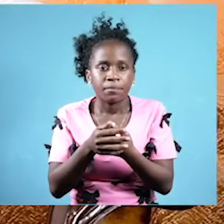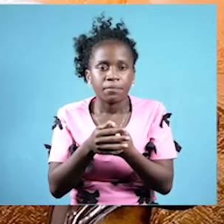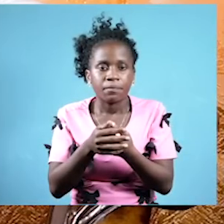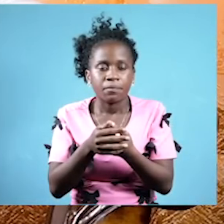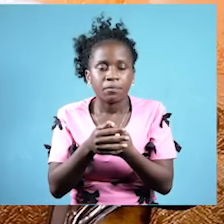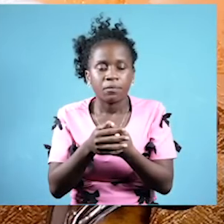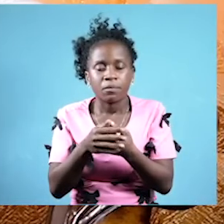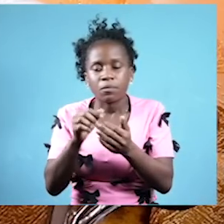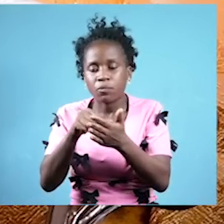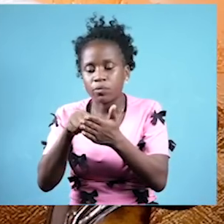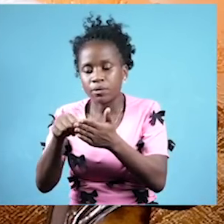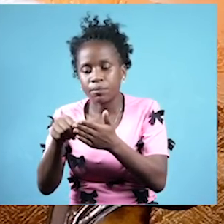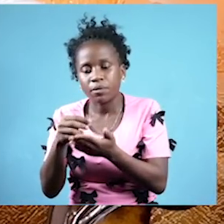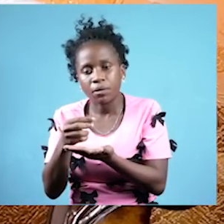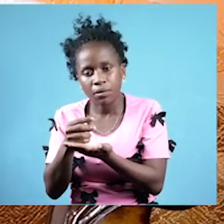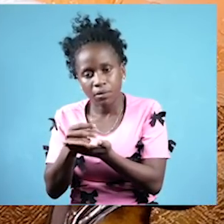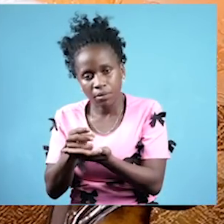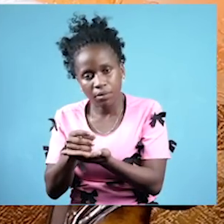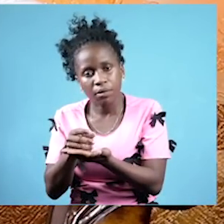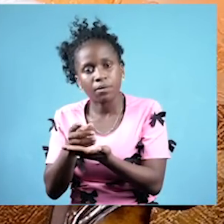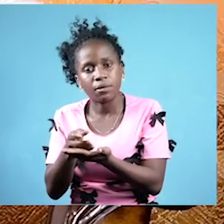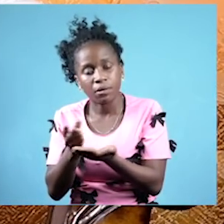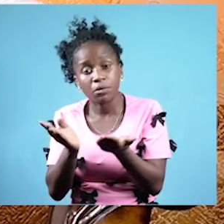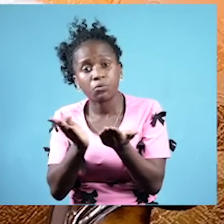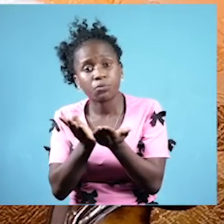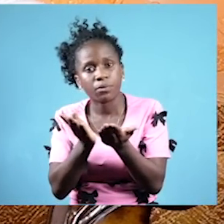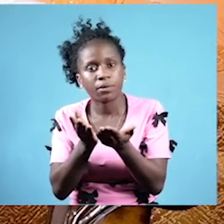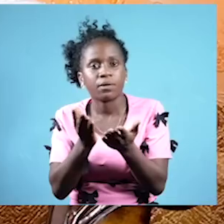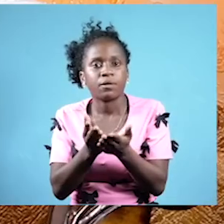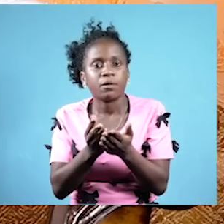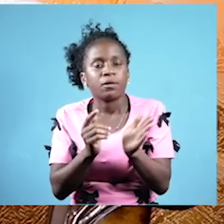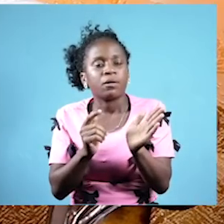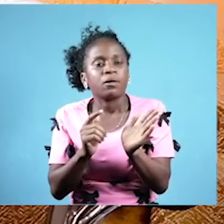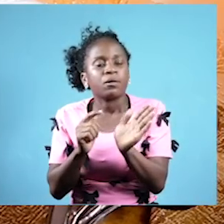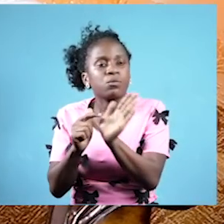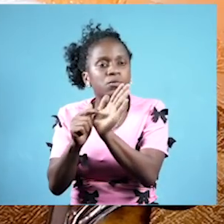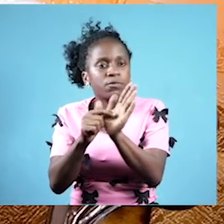wa kunilipia mimi ada. So. Kwa mfano mimi wakati nakwenda